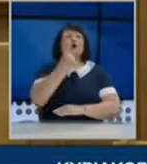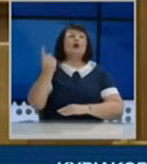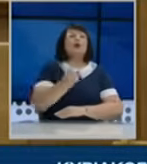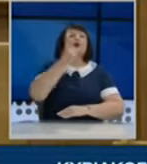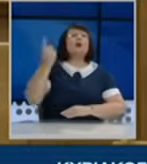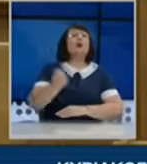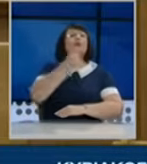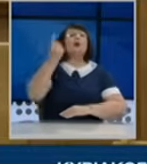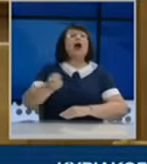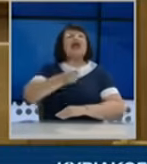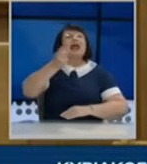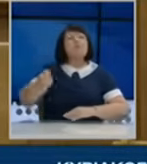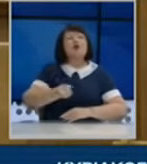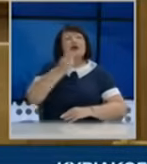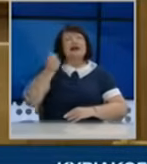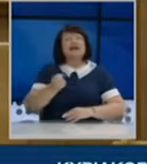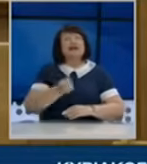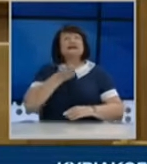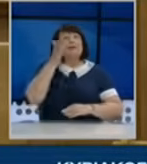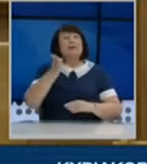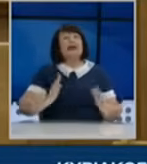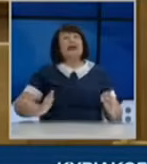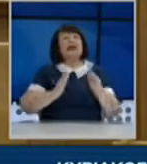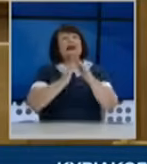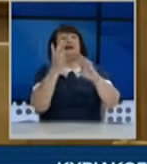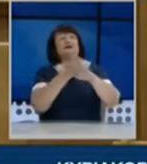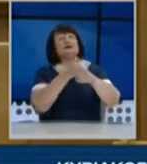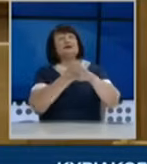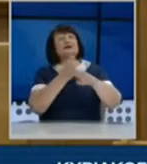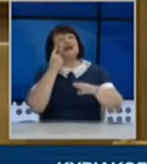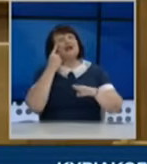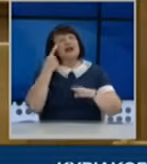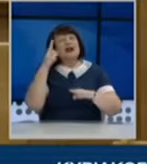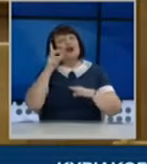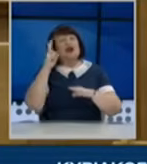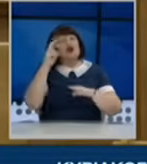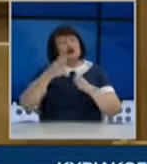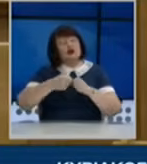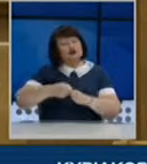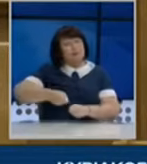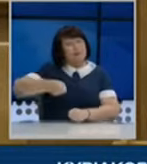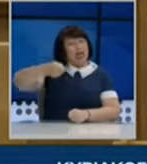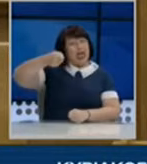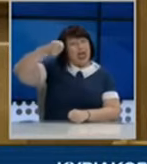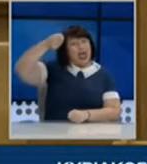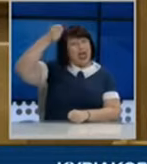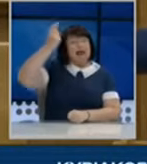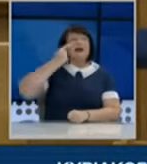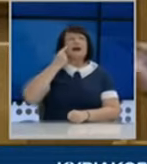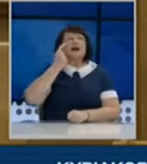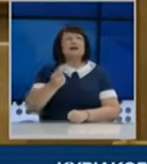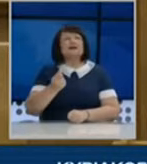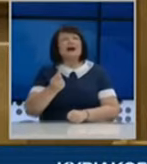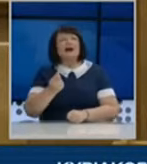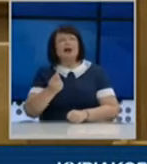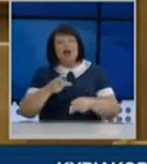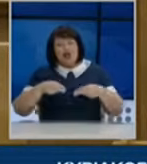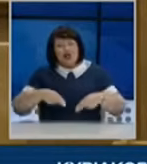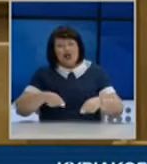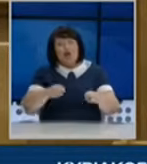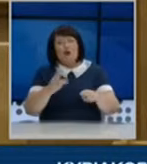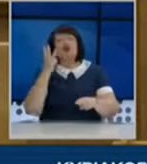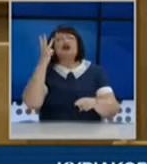στον Όλυμπο πάνω στο δάσος να περάσει ανεμοπτερίγιο 120 μέτρων. Δεν θα μπορέσει ποτέ. Γιατί ο δρόμος δεν είναι 7 μέτρα και 8 μέτρα, είναι